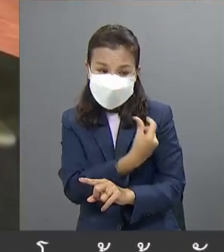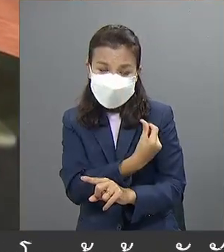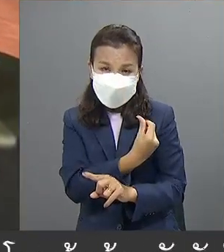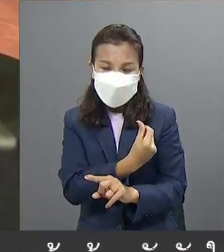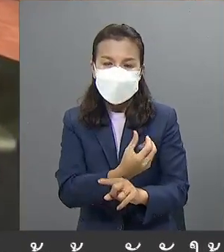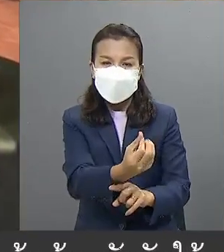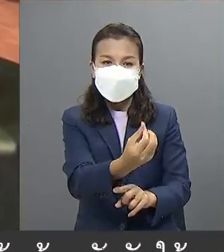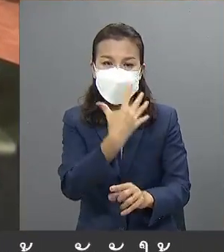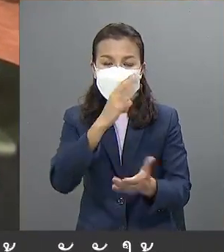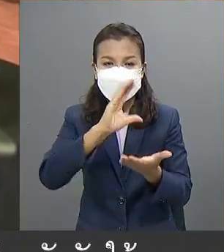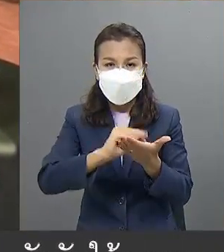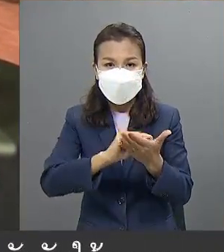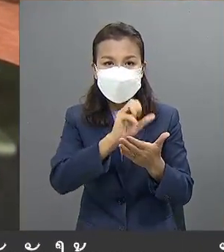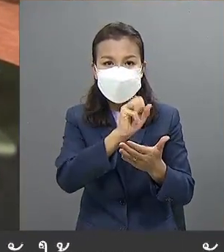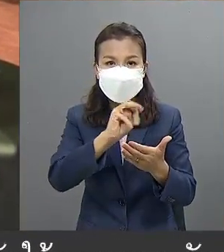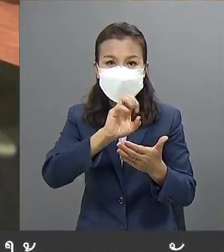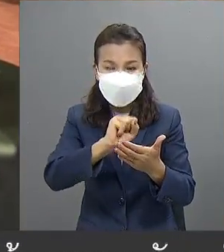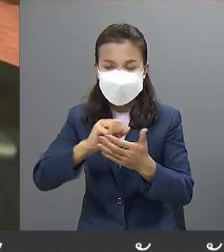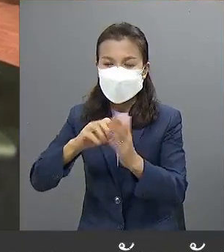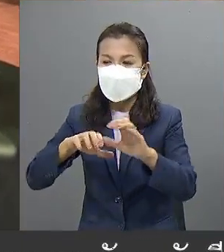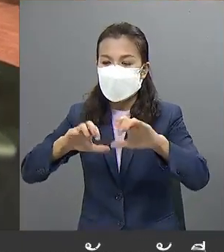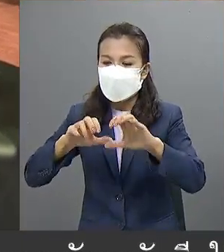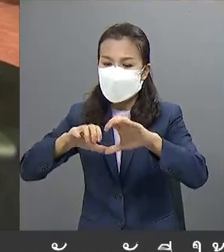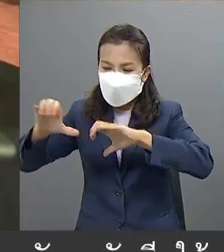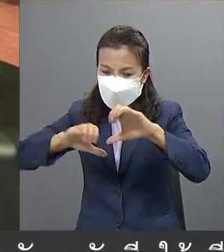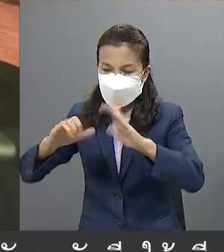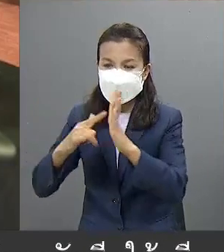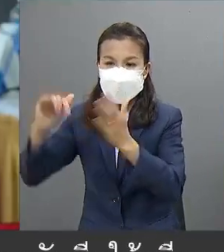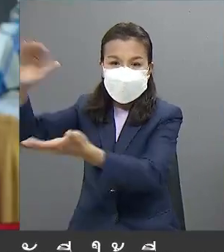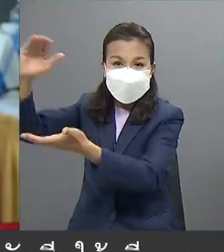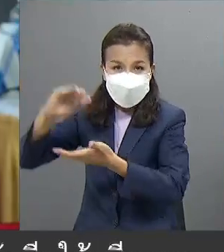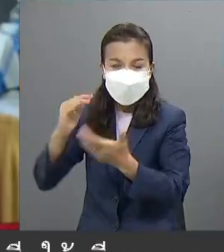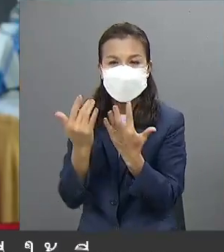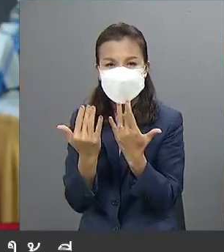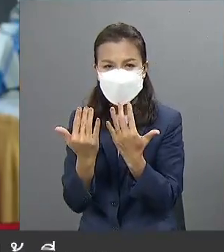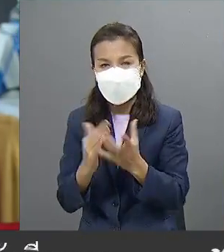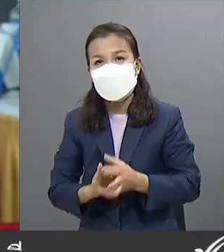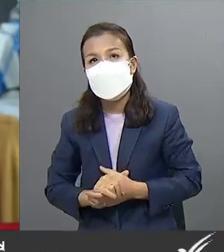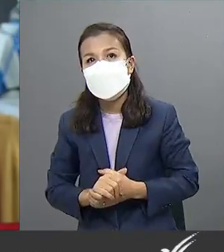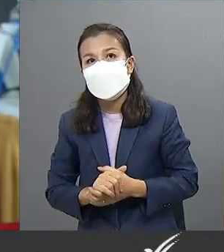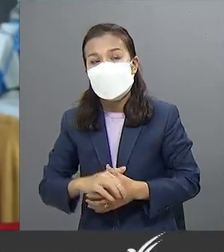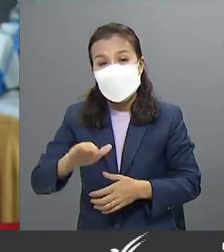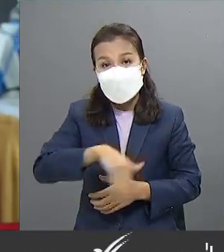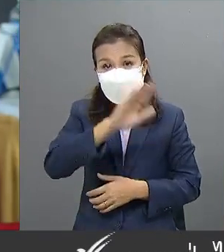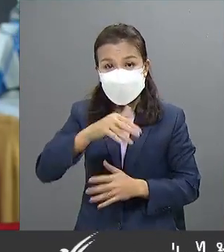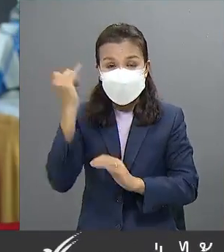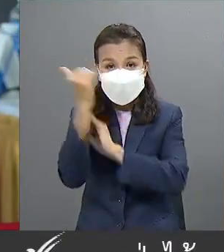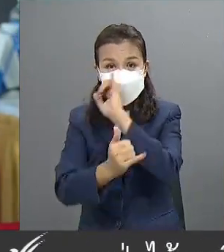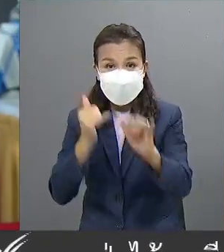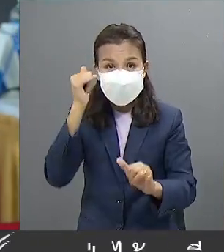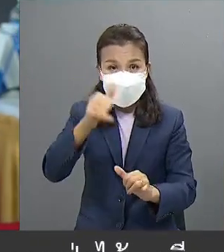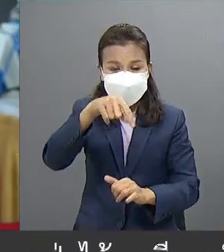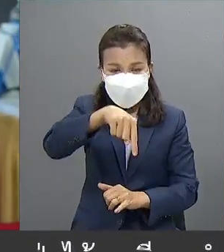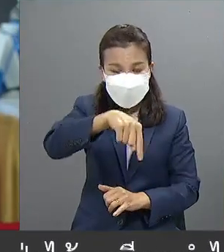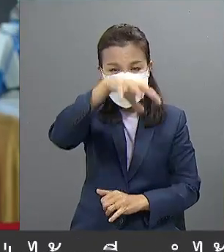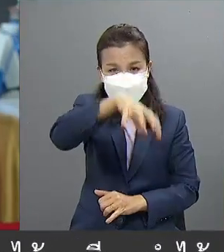ร่วมใจเมื่อได้รับการจัดสรรวรรคสี่ค่ะแต่กูที่เดินทางมาฉีดวัคซีนที่ Thai PBSนะคะย้ำ